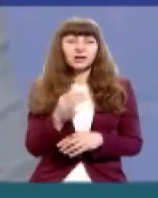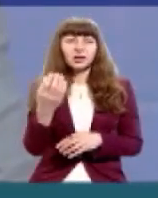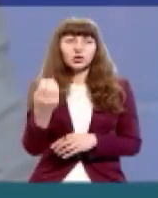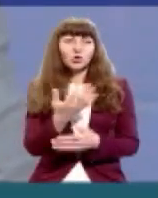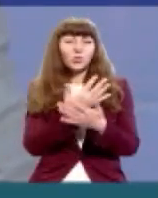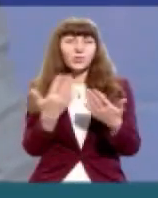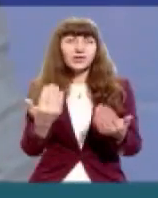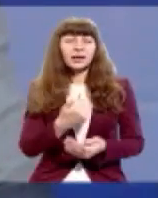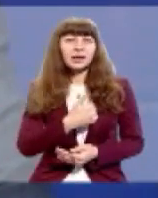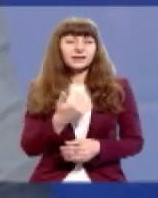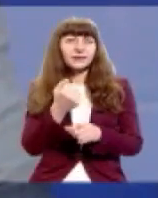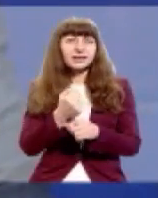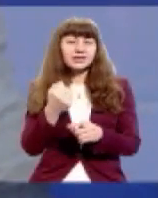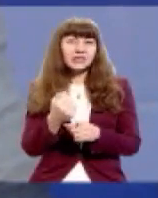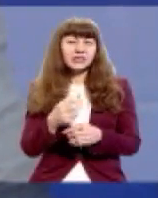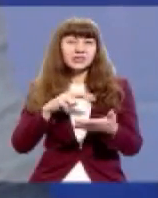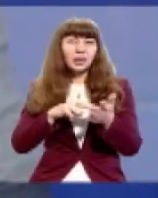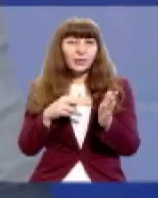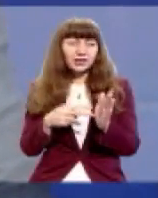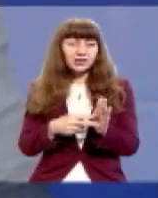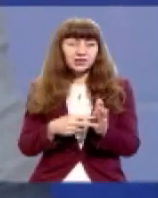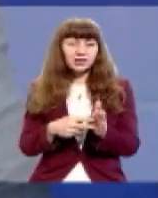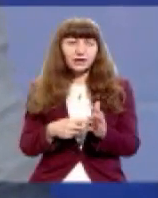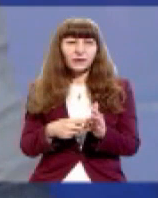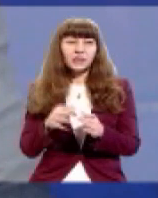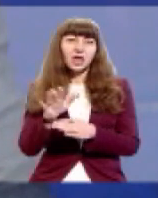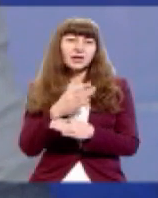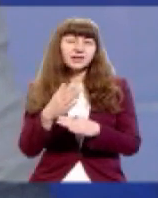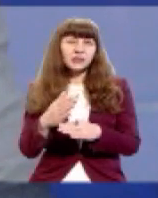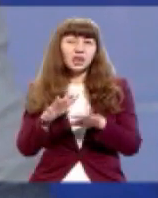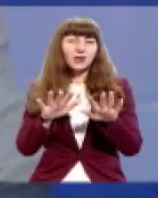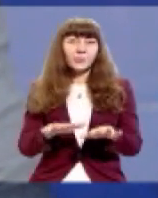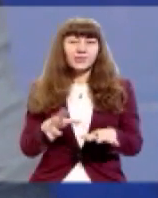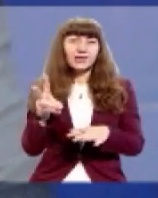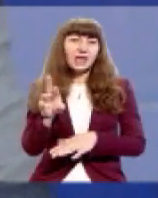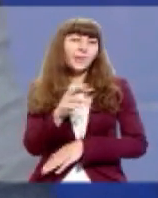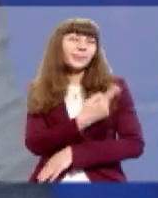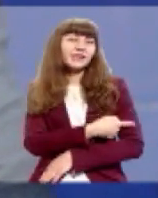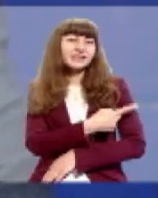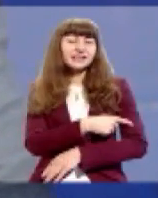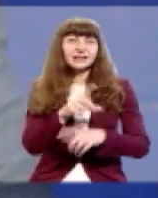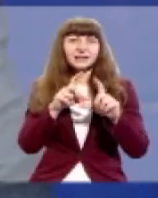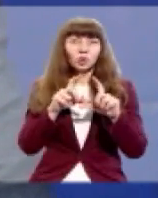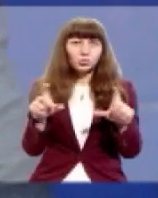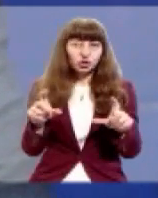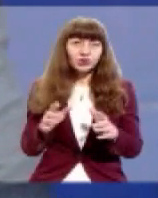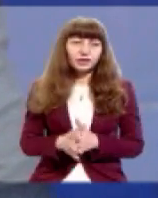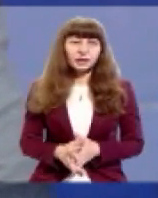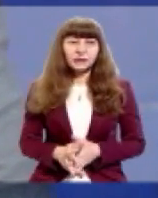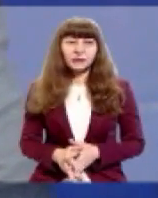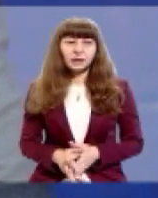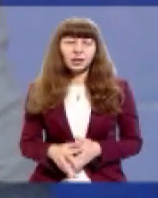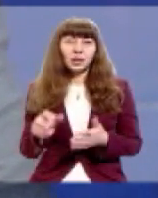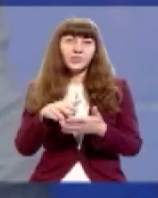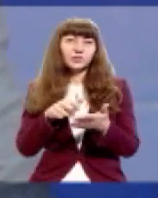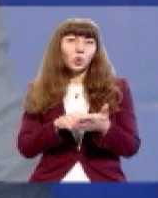мы хотим сделать, запланировали, точнее, отдельную площадку для медицинских учреждений. Направили